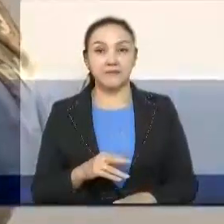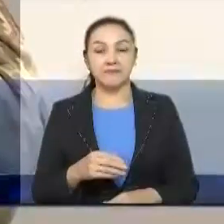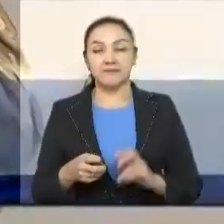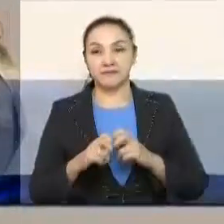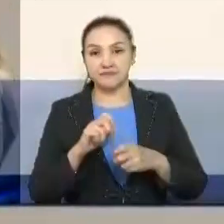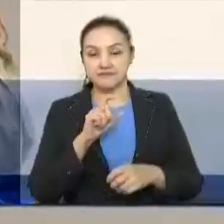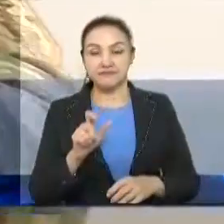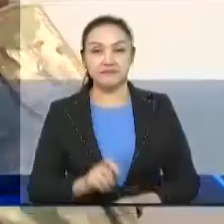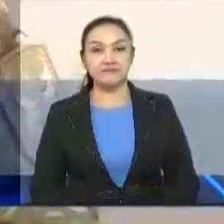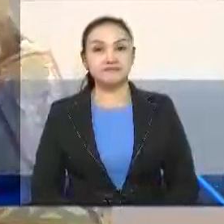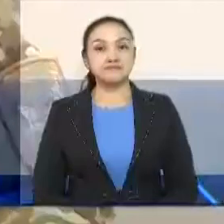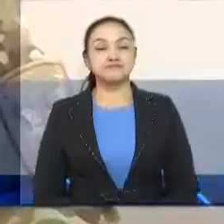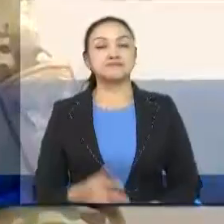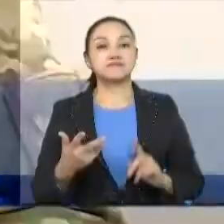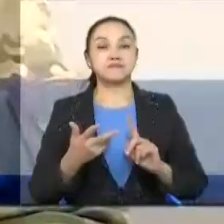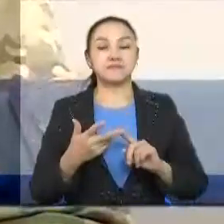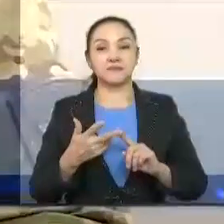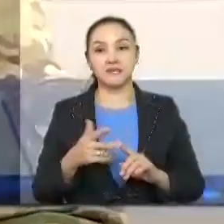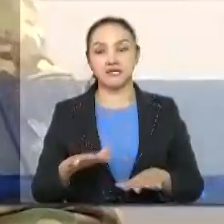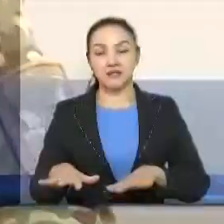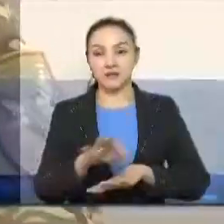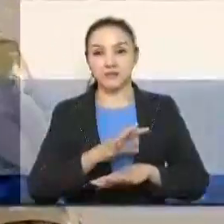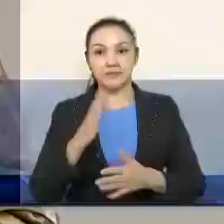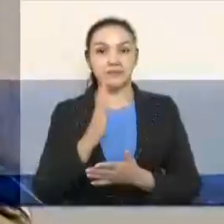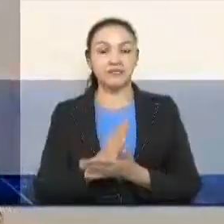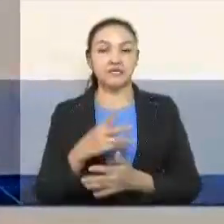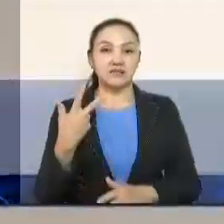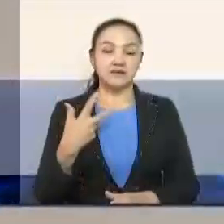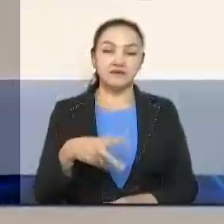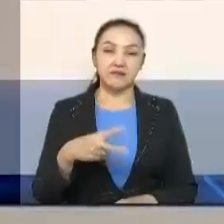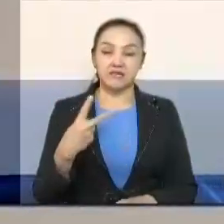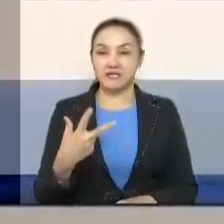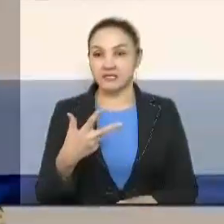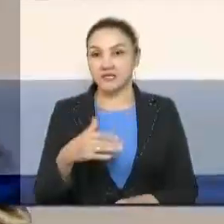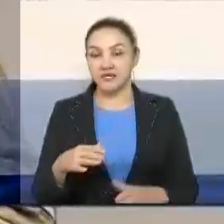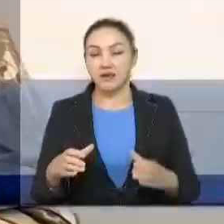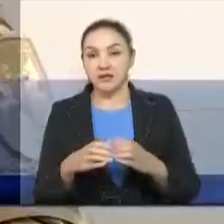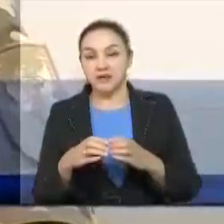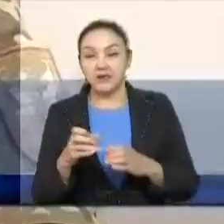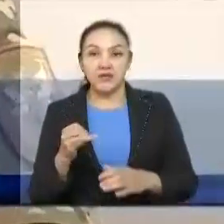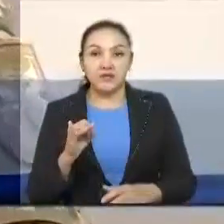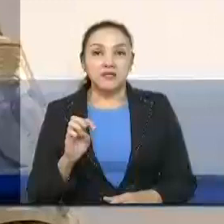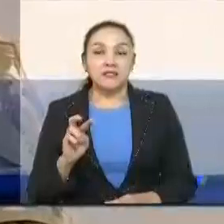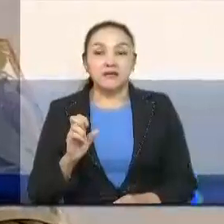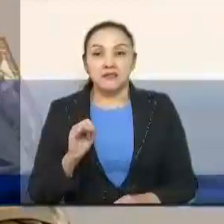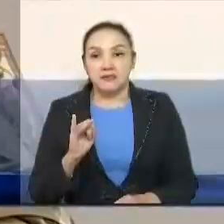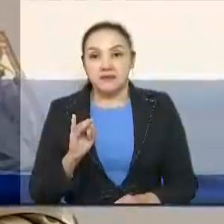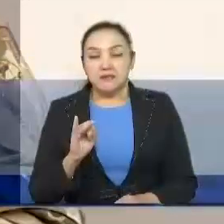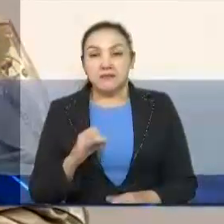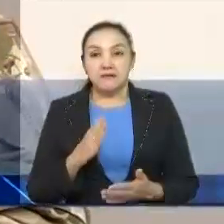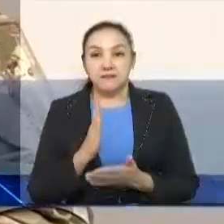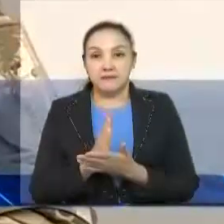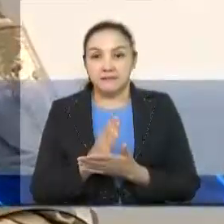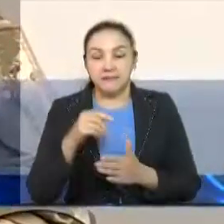нарушителям. Третье. На территории области имеется 23 социальных объекта с автономными котельными,